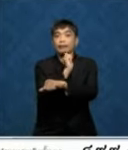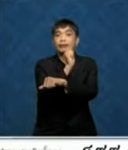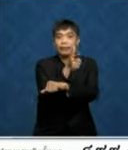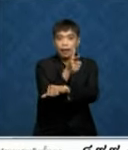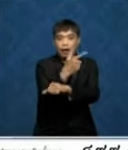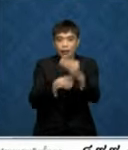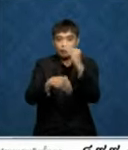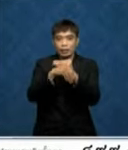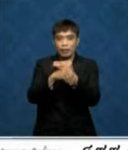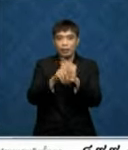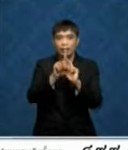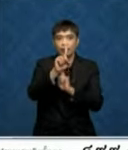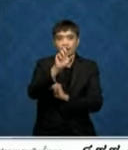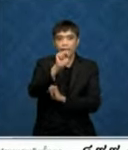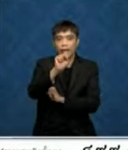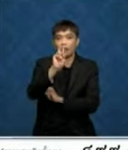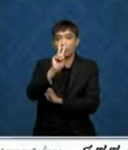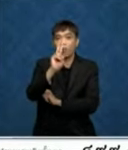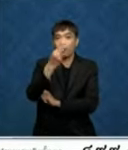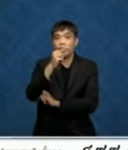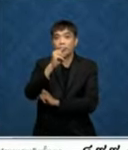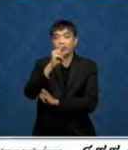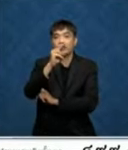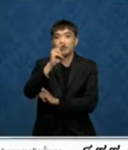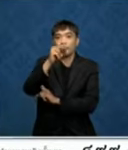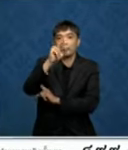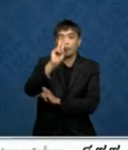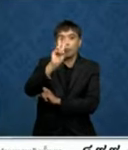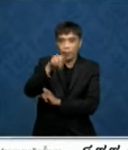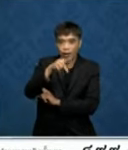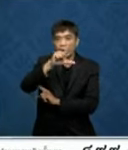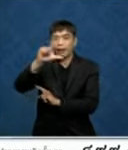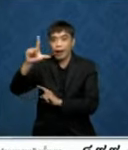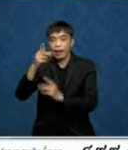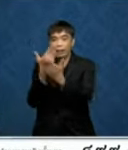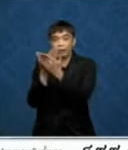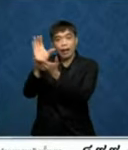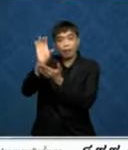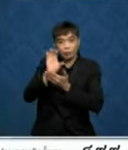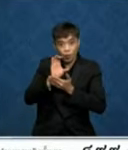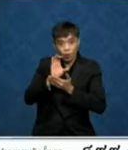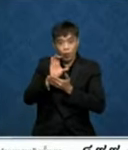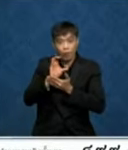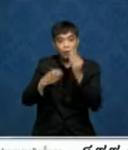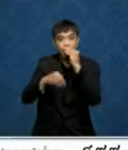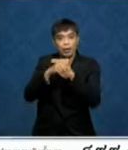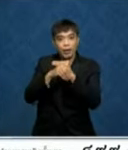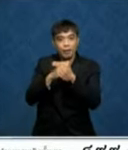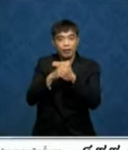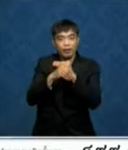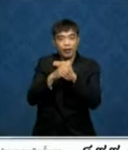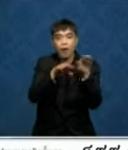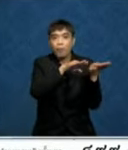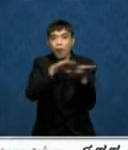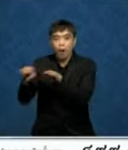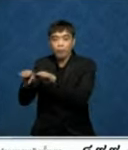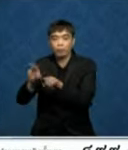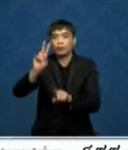ครับ 122,000 ล้านบาทนั้นจะถูกนำไปใช้พร้อมกับงบประมาณปี68จำน